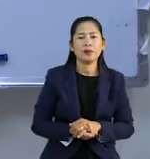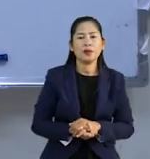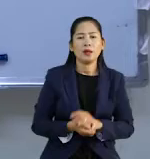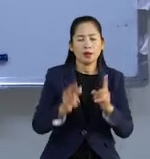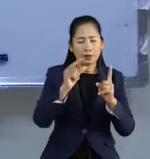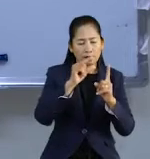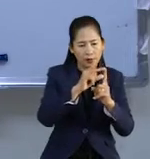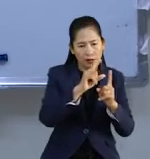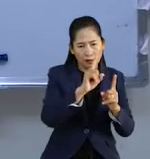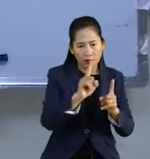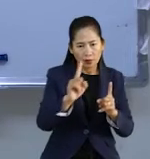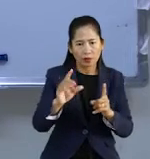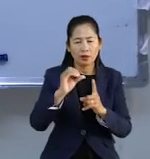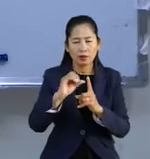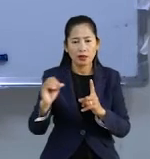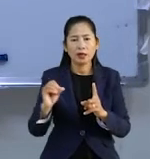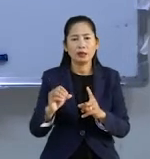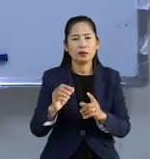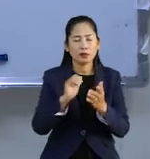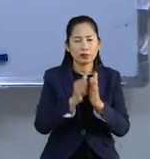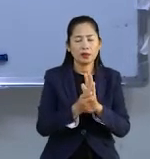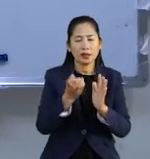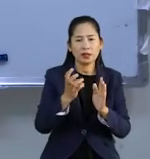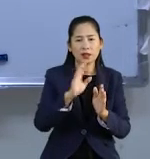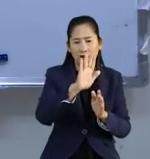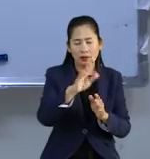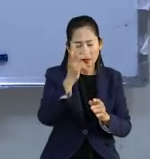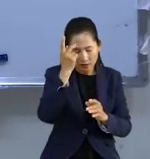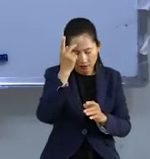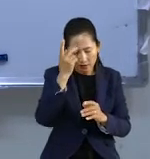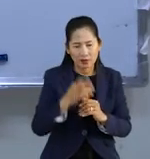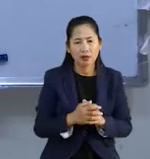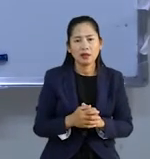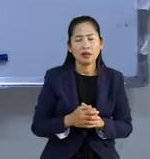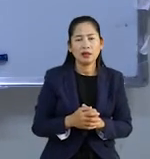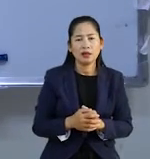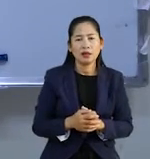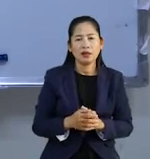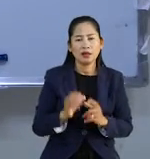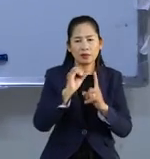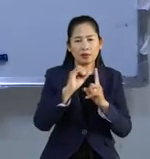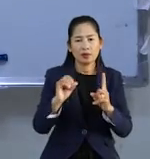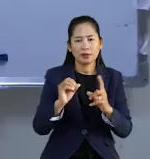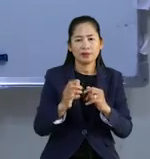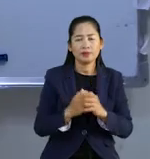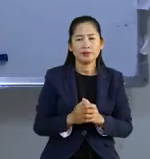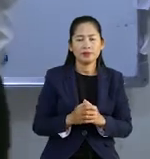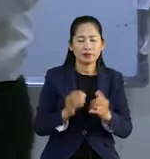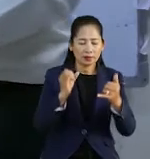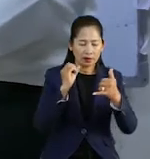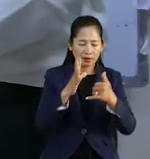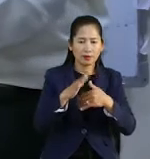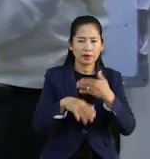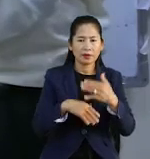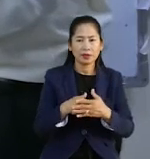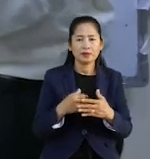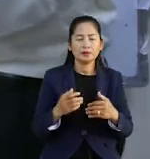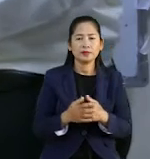ยเปียมวยละบ้าบาดลูกครูตกไปบันเตก้นกึดก้นรกบ้านะก้นนะตาจับด้ามต้อง